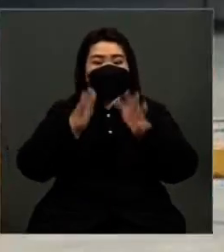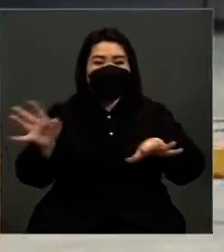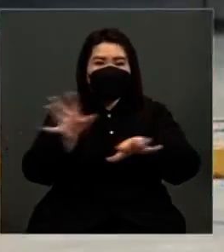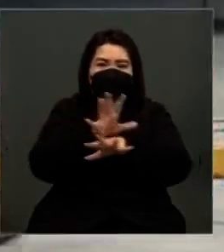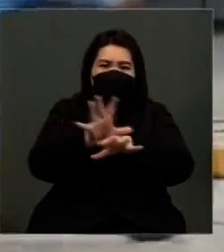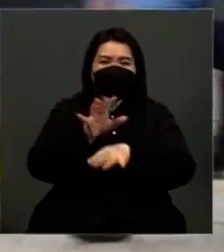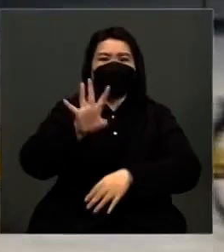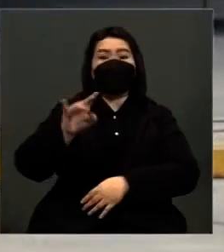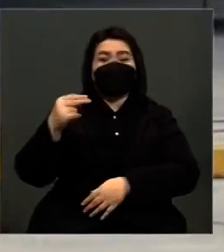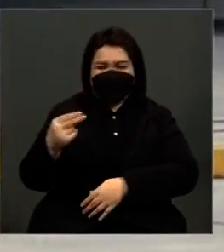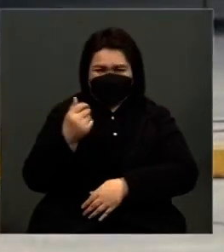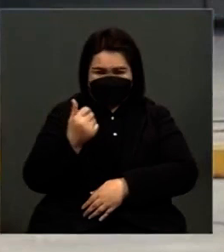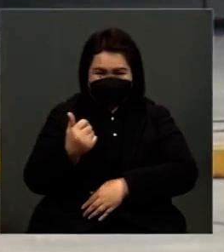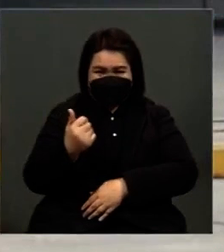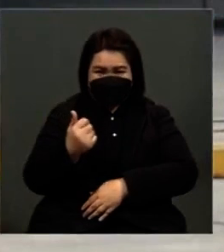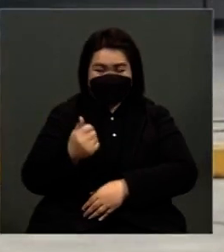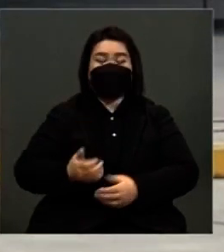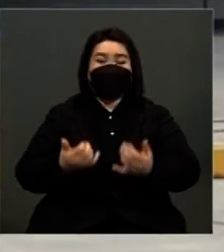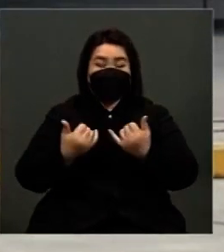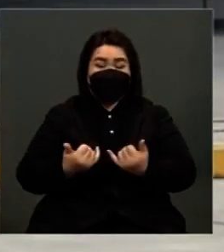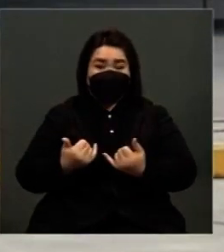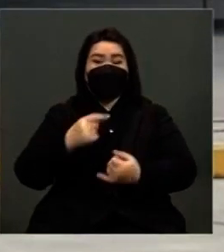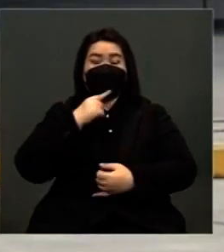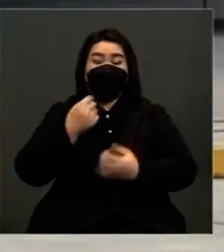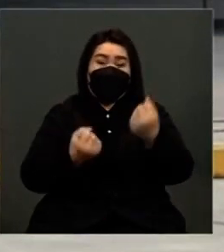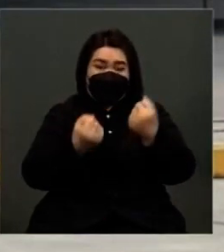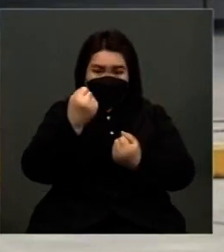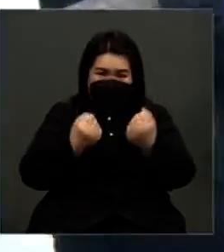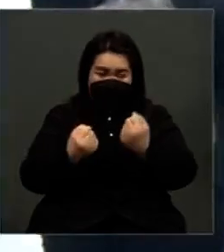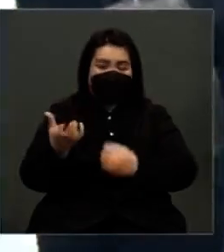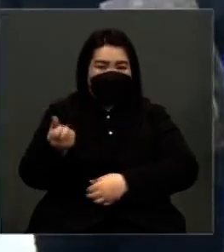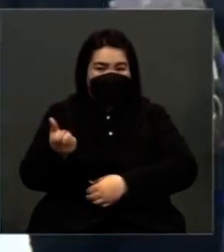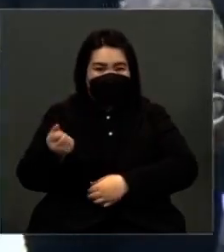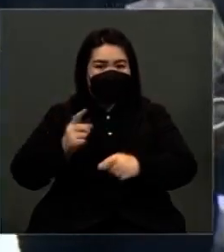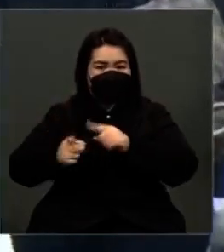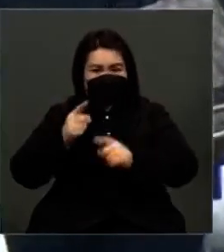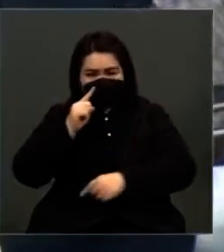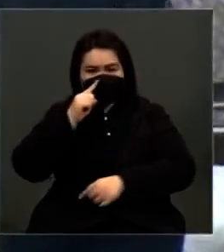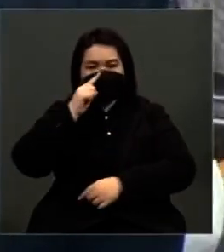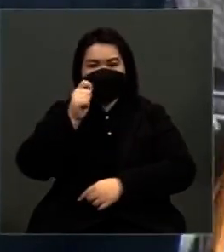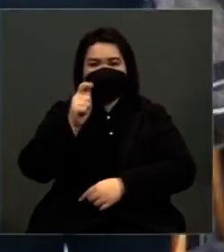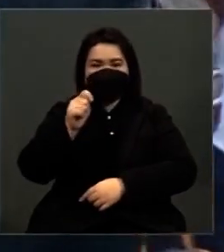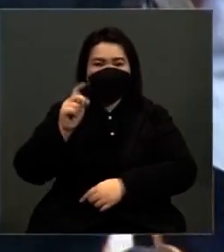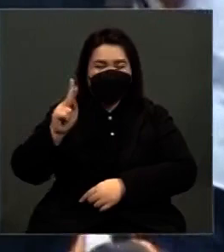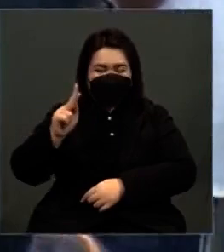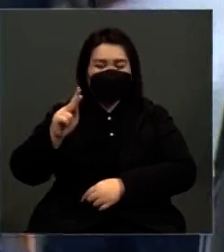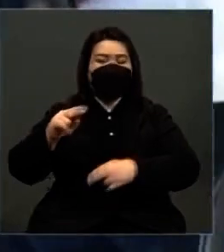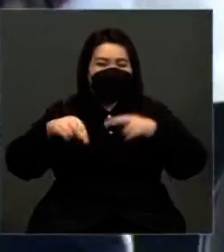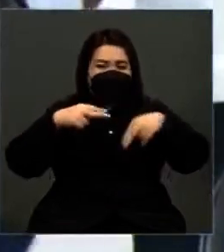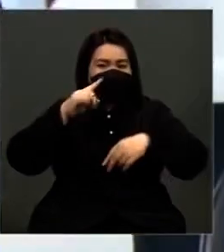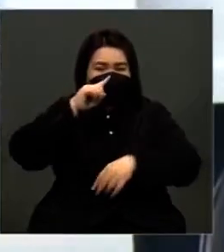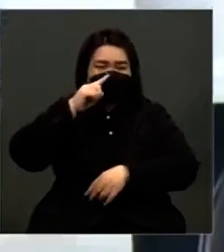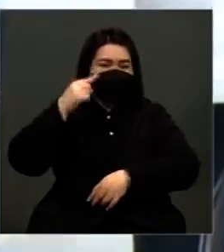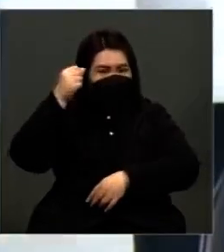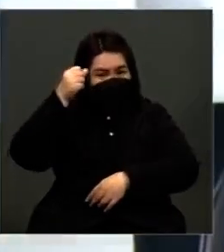ากนี้บขส.ยังมีนโยบายให้พนักงานตรวจ ATK ทุก3วันเพื่อเพิ่มความมั่นใจให้ผู้โดยสารในการเดินทางด้ว